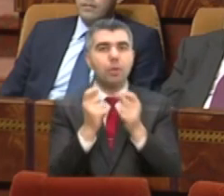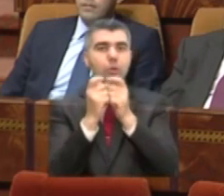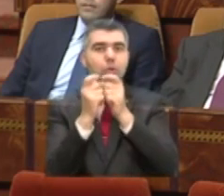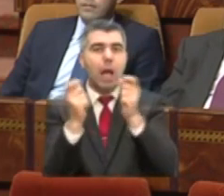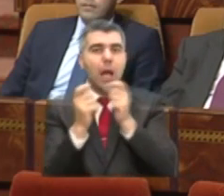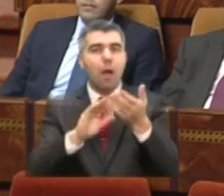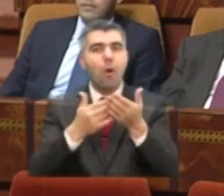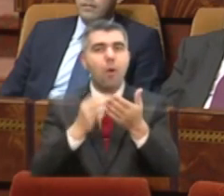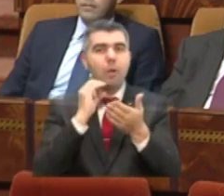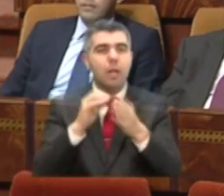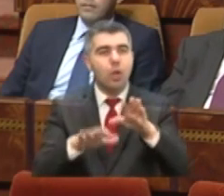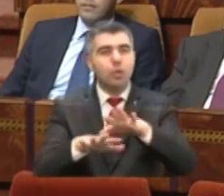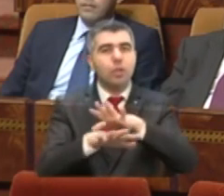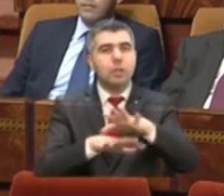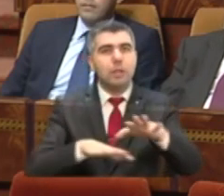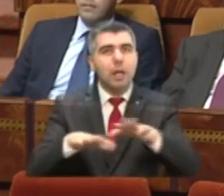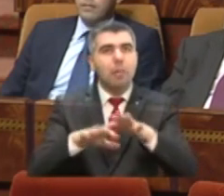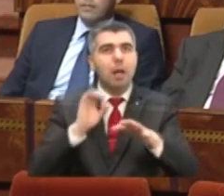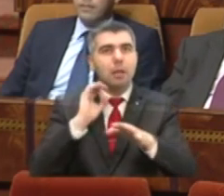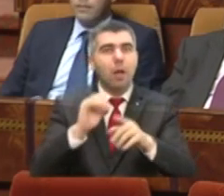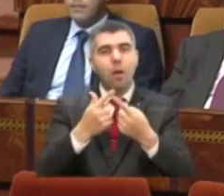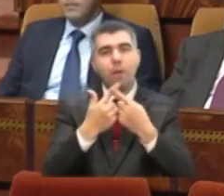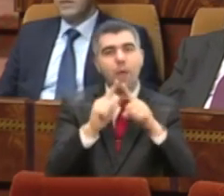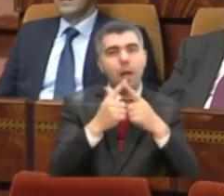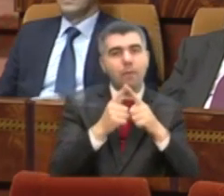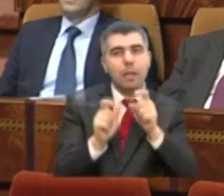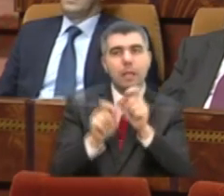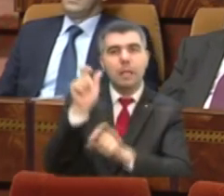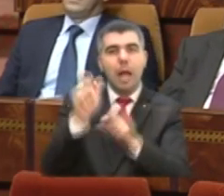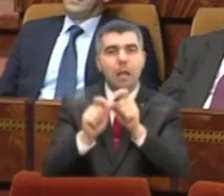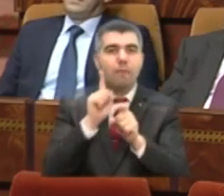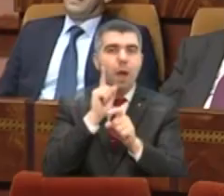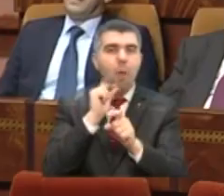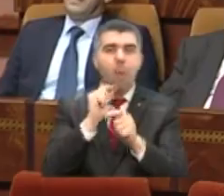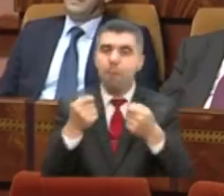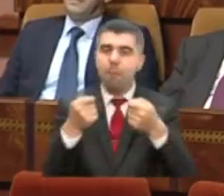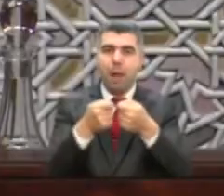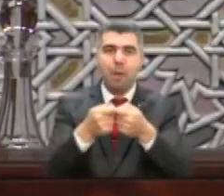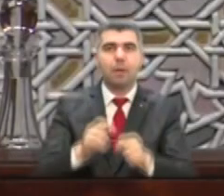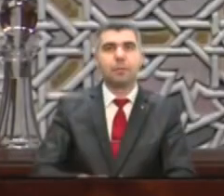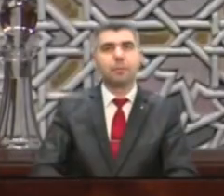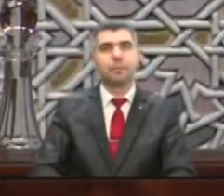الاجتماعي وتحسين الخدمات المقدمة للمواطنات والمواطنين.